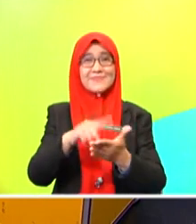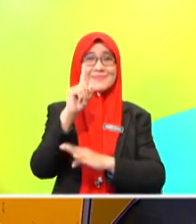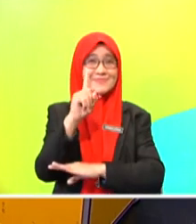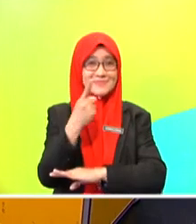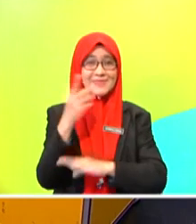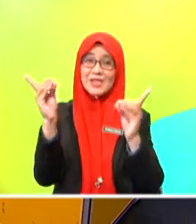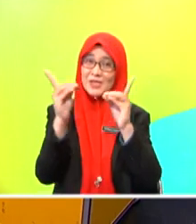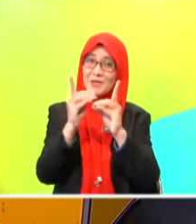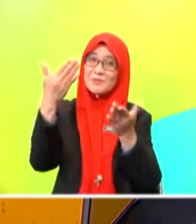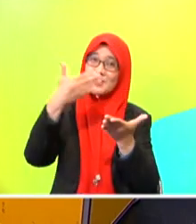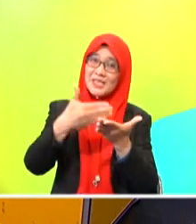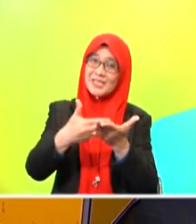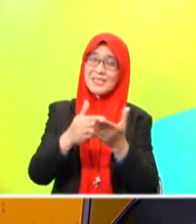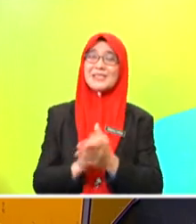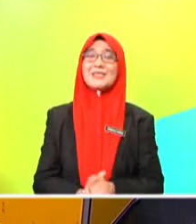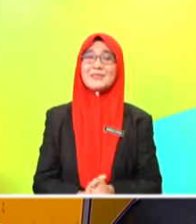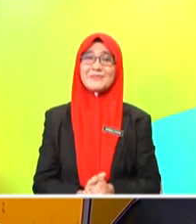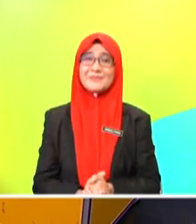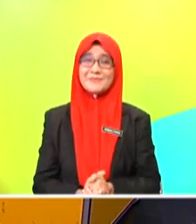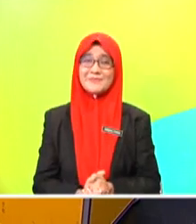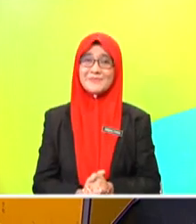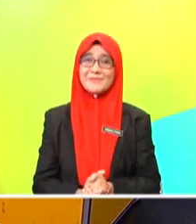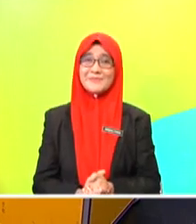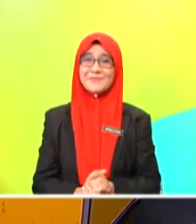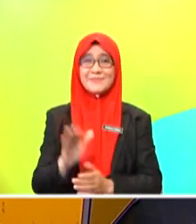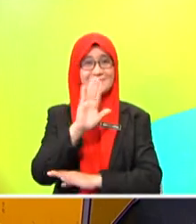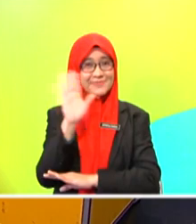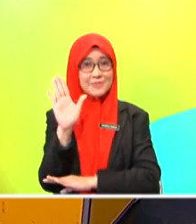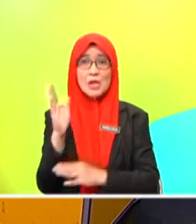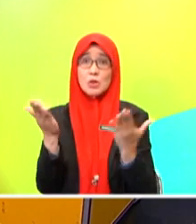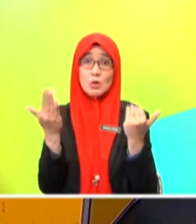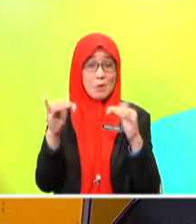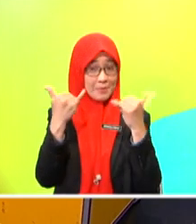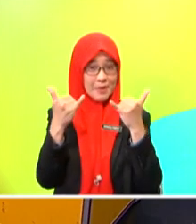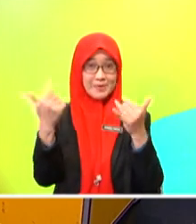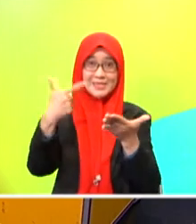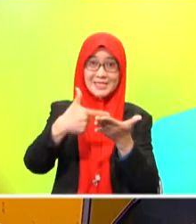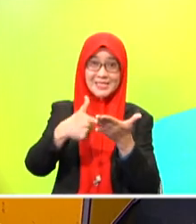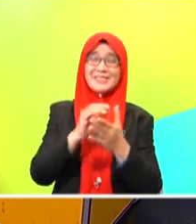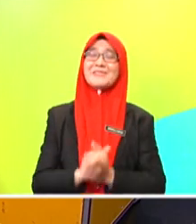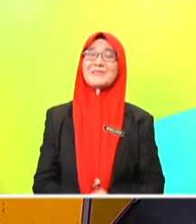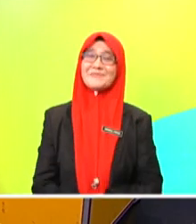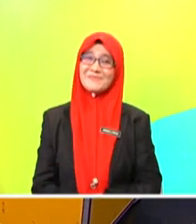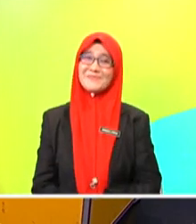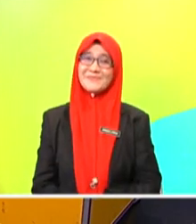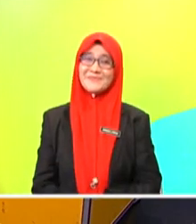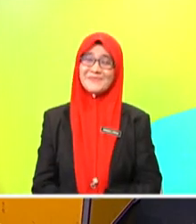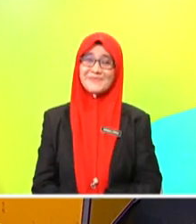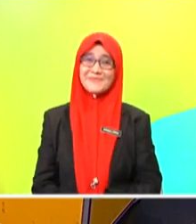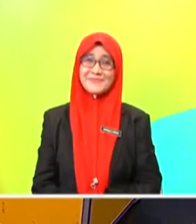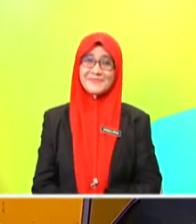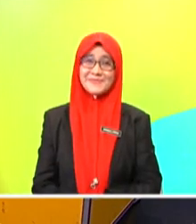akan datang. Terus bersama kami dalam Didik TV KPM. Jom cikgu kita sambung. Kita sambung. Okey. Okay. Ria punya tadi. Okey, Ria. Okey, Ria